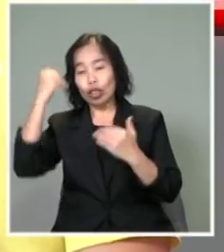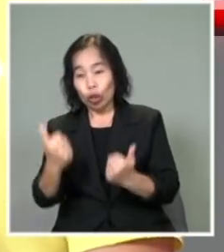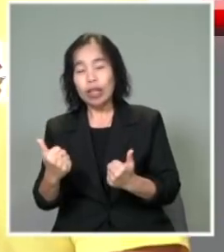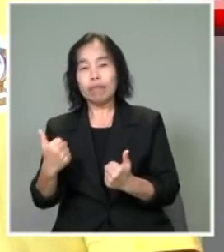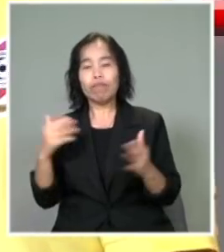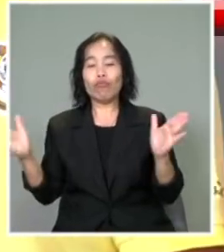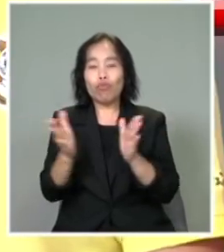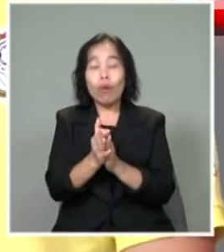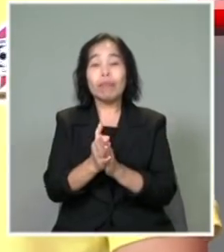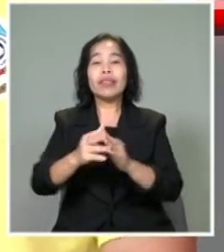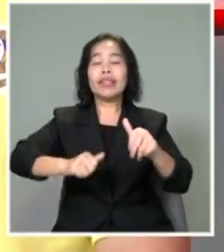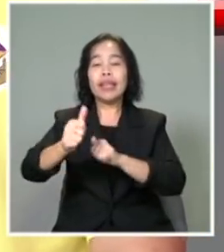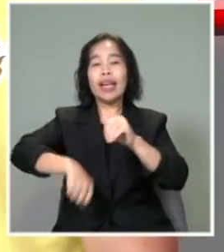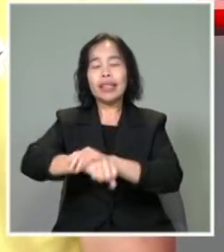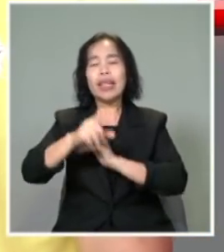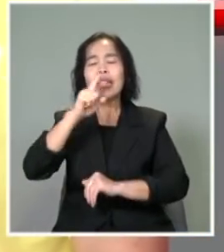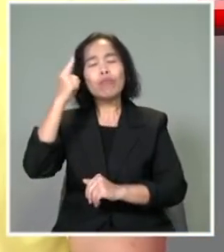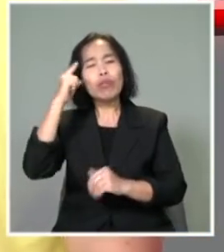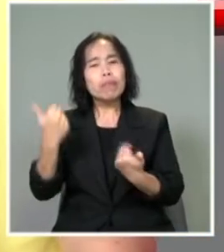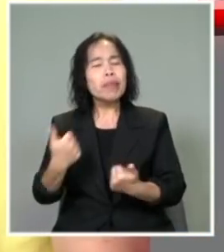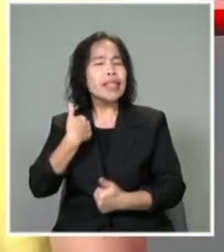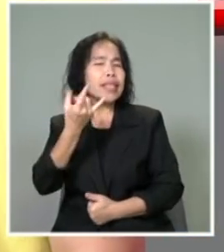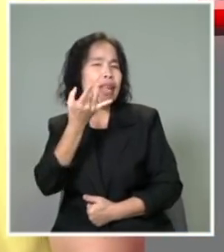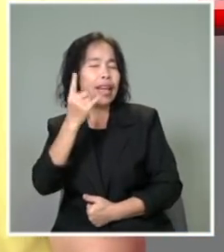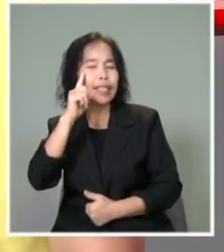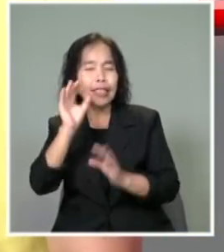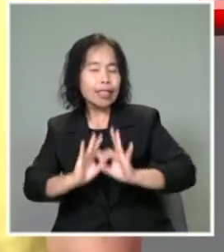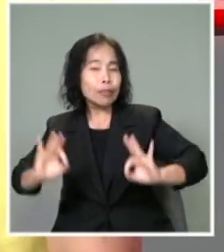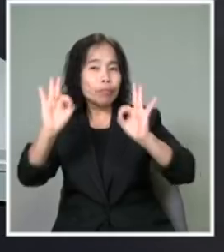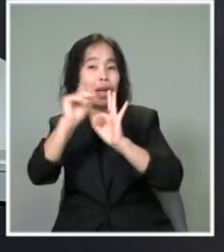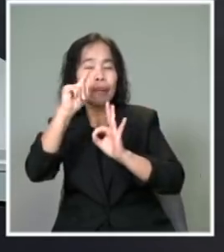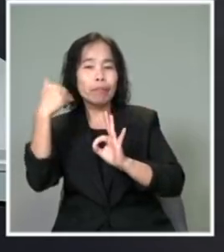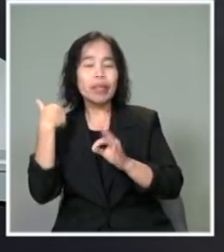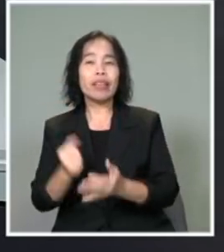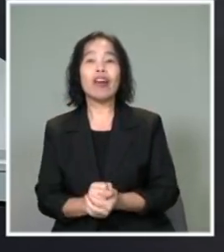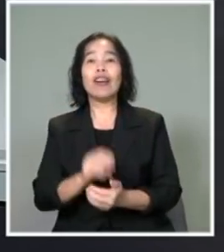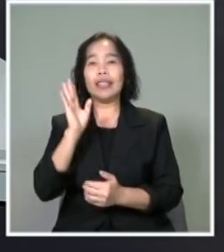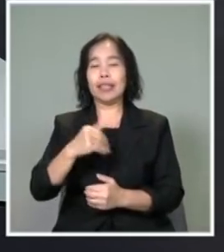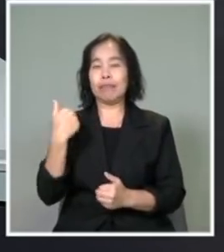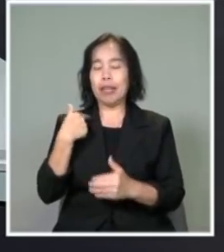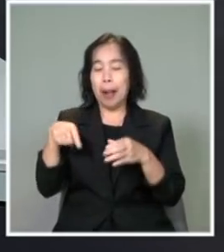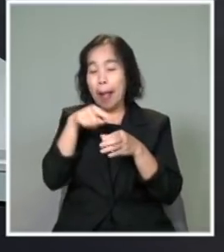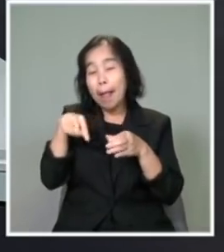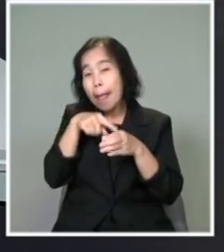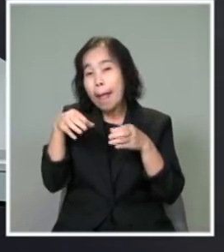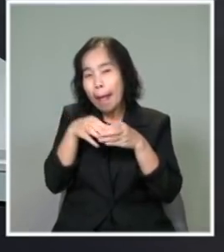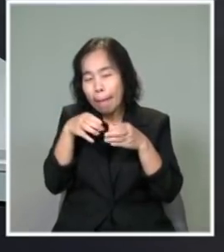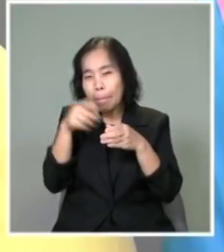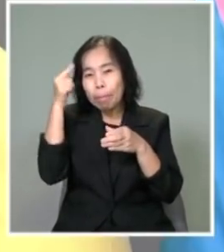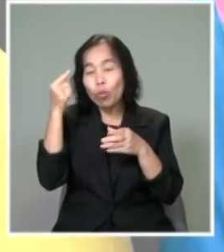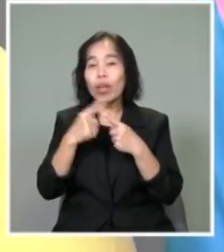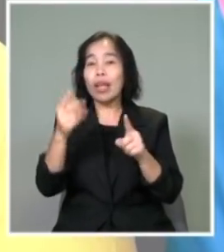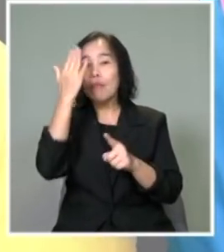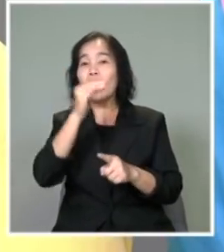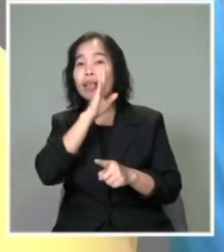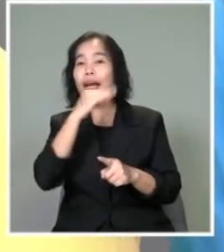ว่าแหมปีนี้มีไฮไลท์อะไรพอจะแง้มๆได้ไหมฮะ ไฮไลท์เนี่ยปกติเราจะรู้กันอยู่ในหมู่จตุรมิตรนะครับว่าถ้าเกิดเป็